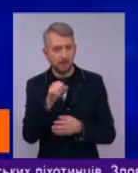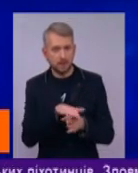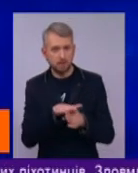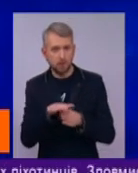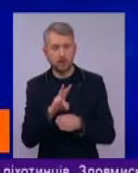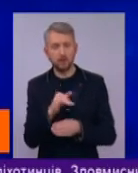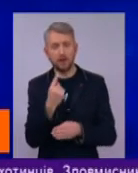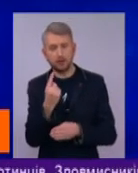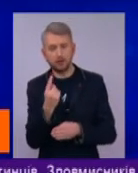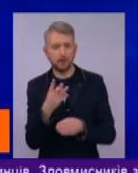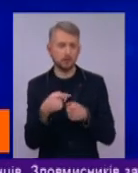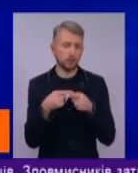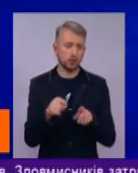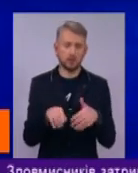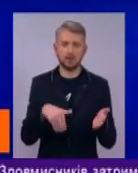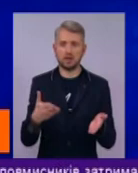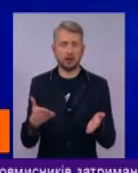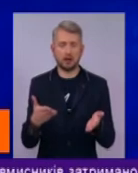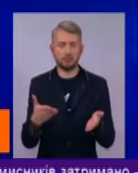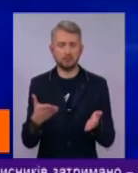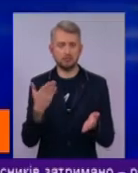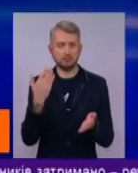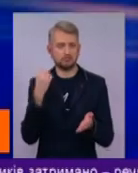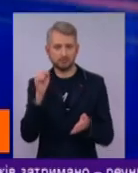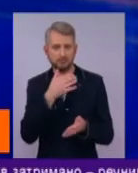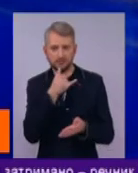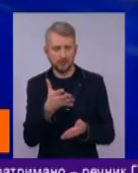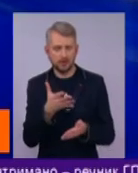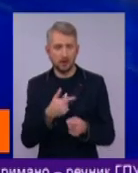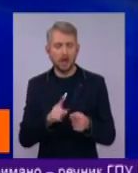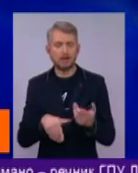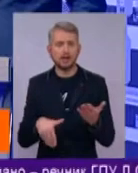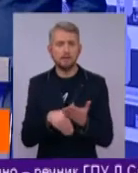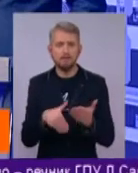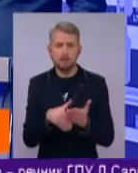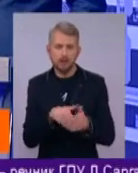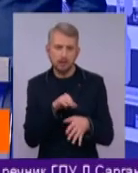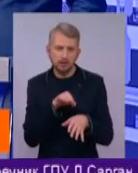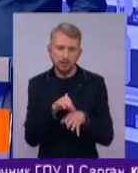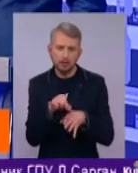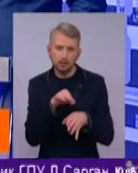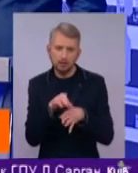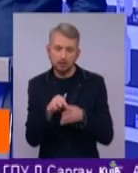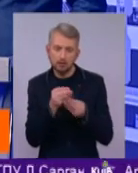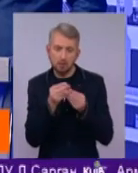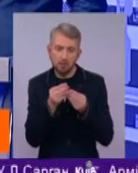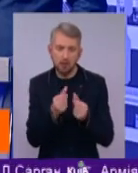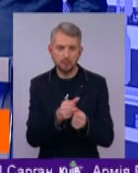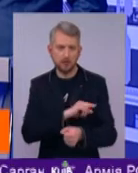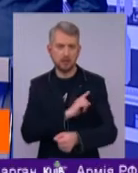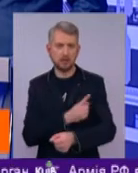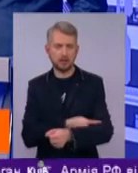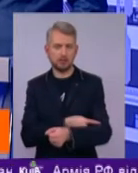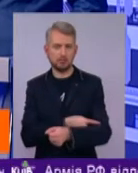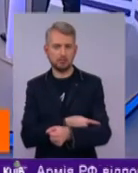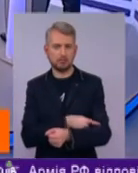ни одна, ни другая сторона. То есть это метод изматывания сил противника.